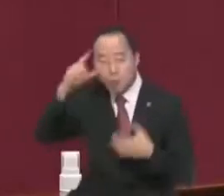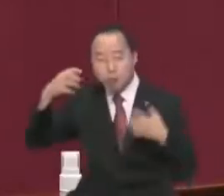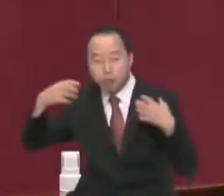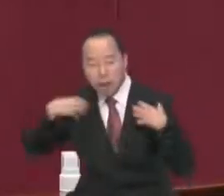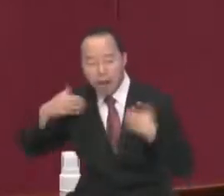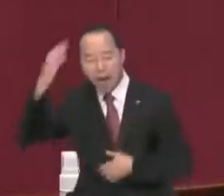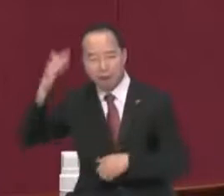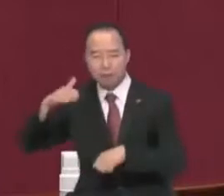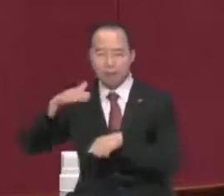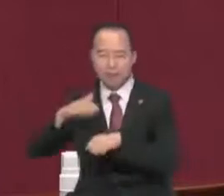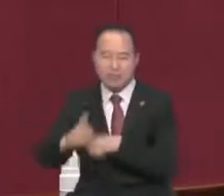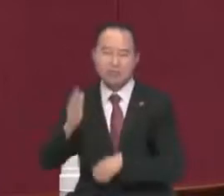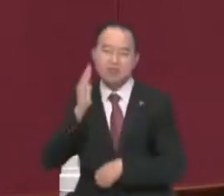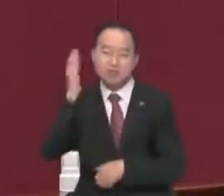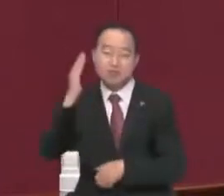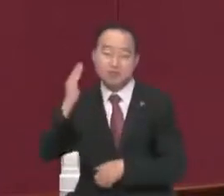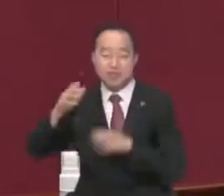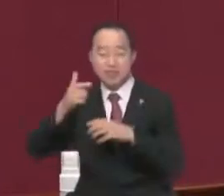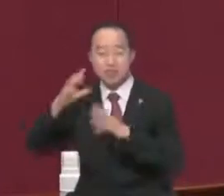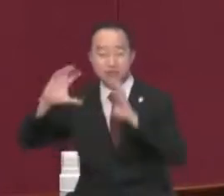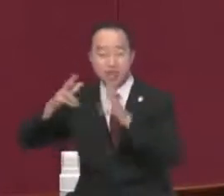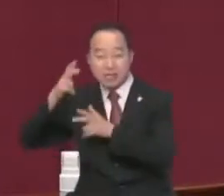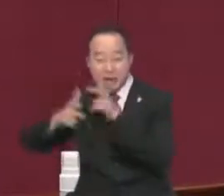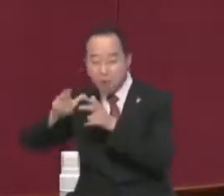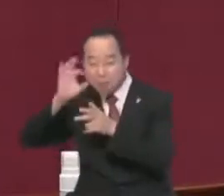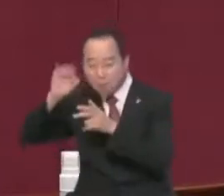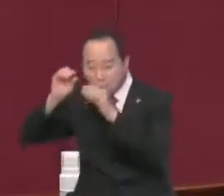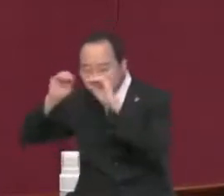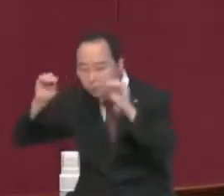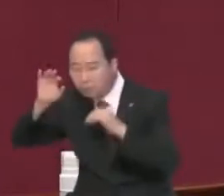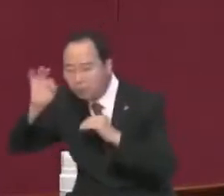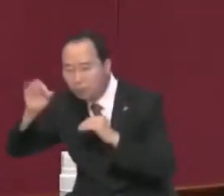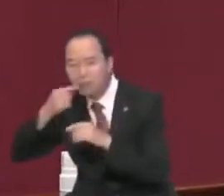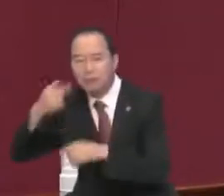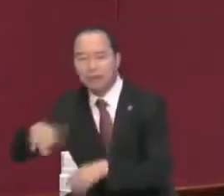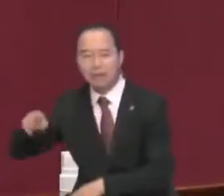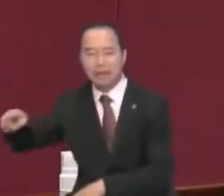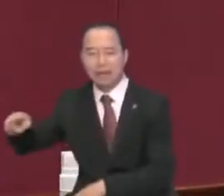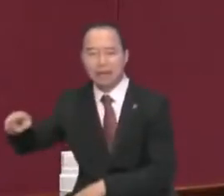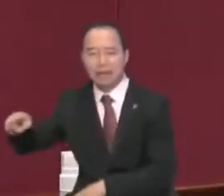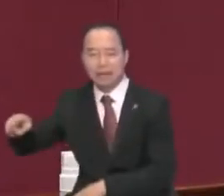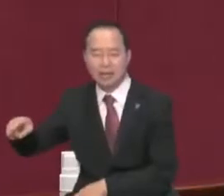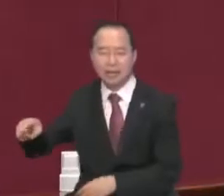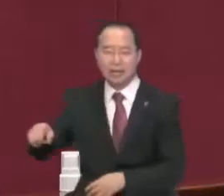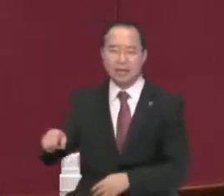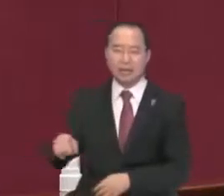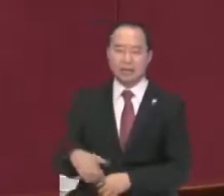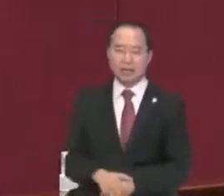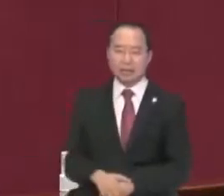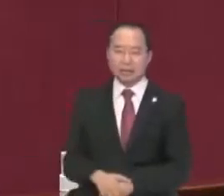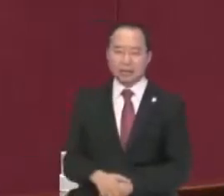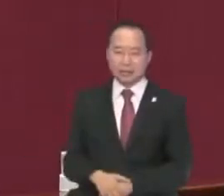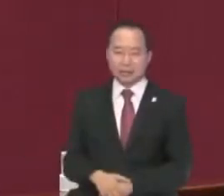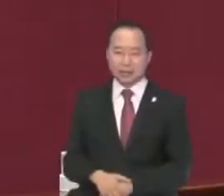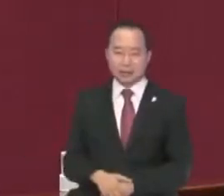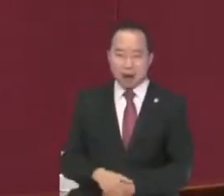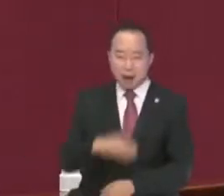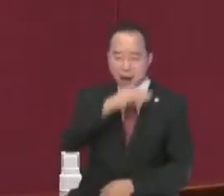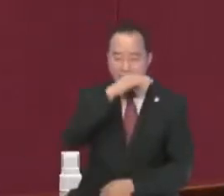뉴딜을 발표하며 끼어놓은 그린 뉴딜은 매우 미흡합니다. 정의당의 그린 뉴딜과 이름 말고는 같은 것이 하나도